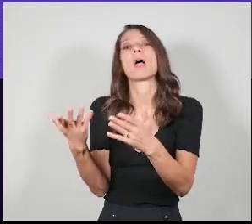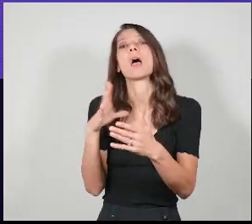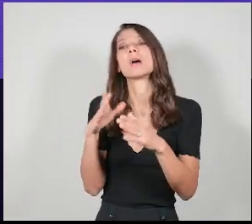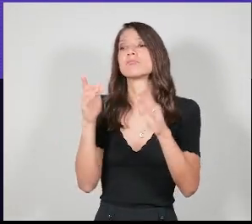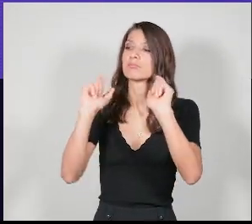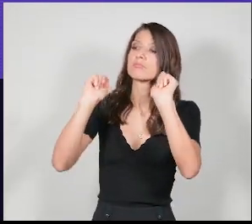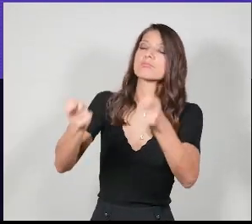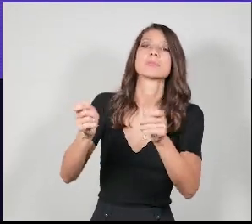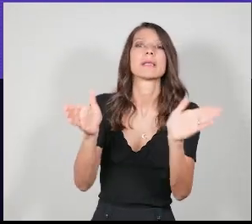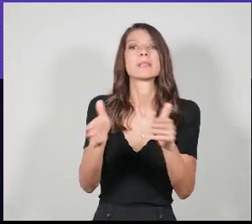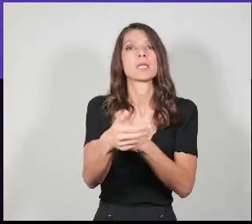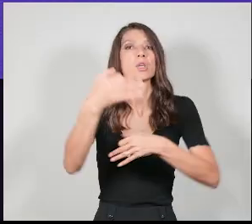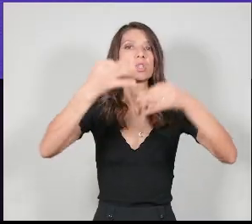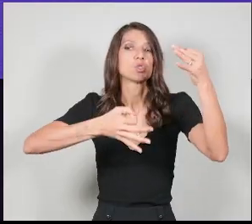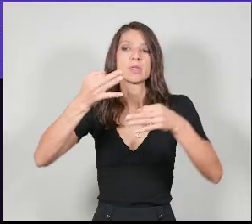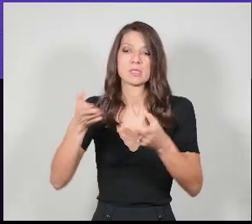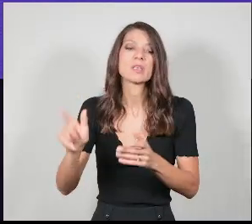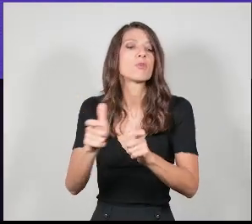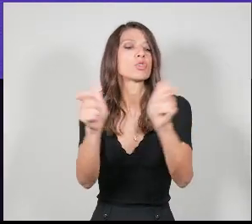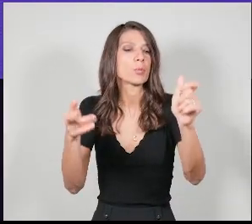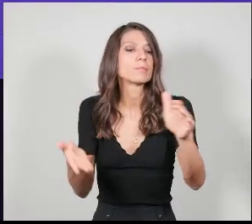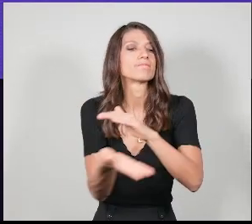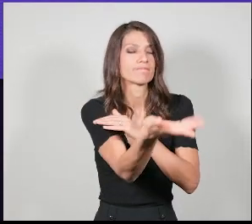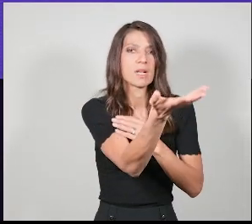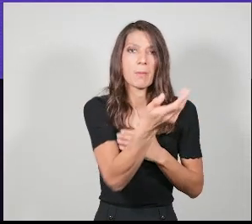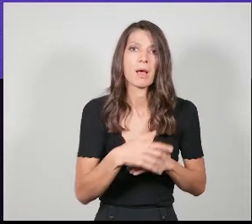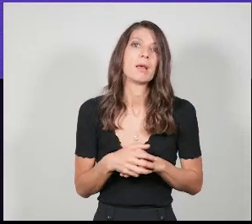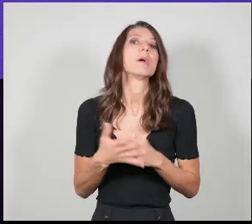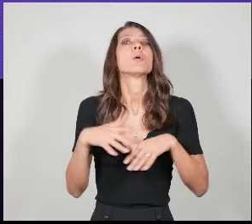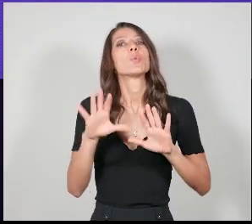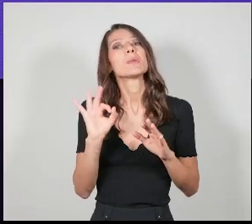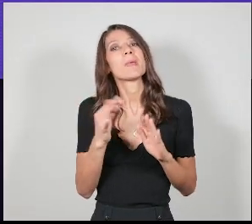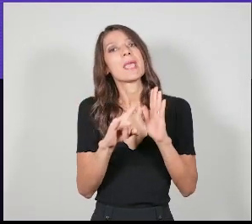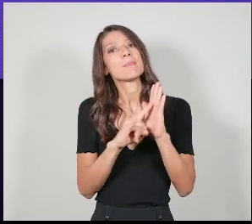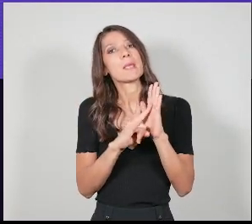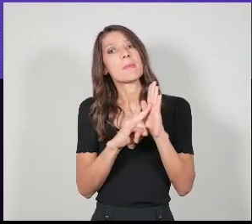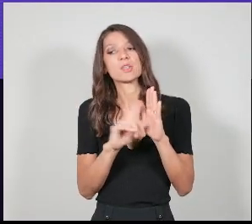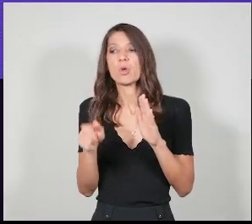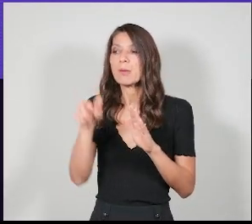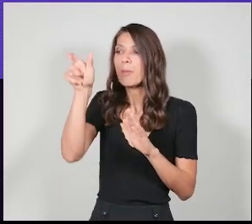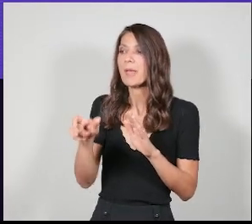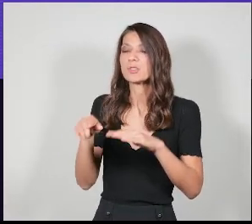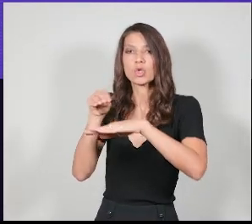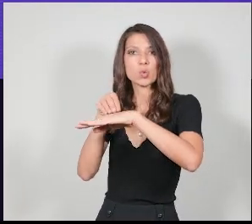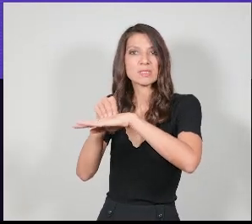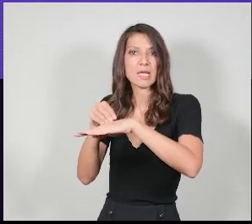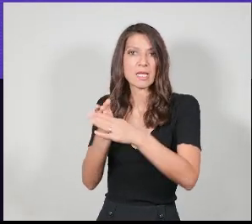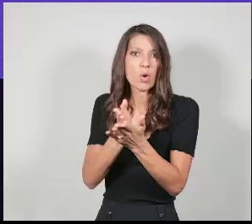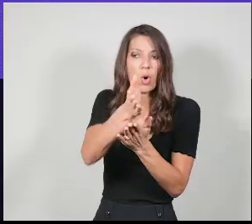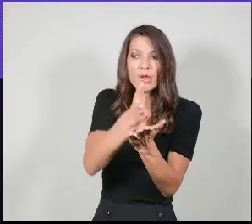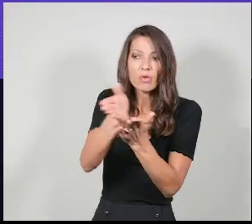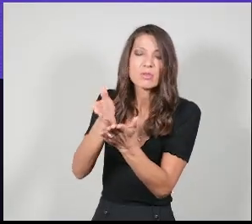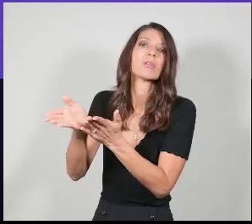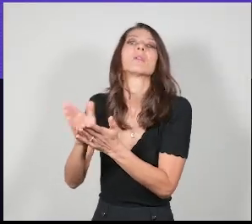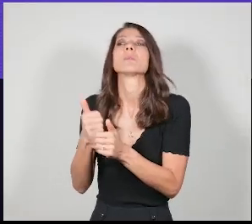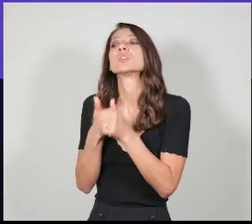définition, disparaît. Et donc, nous, dans l'idée, c'est que les MDPH orientent les personnes, mais sur la base des besoins et de leurs attentes,